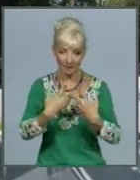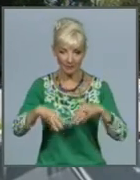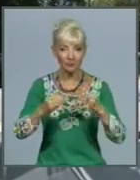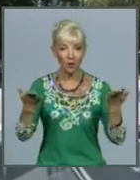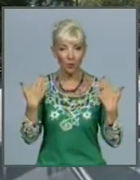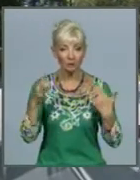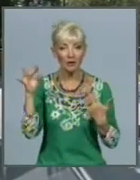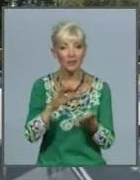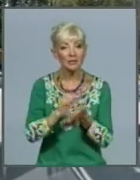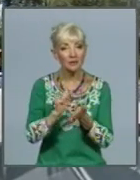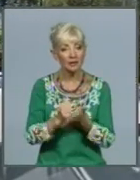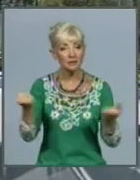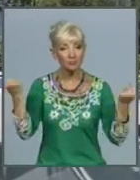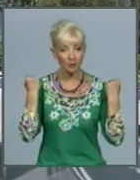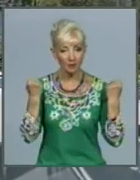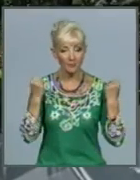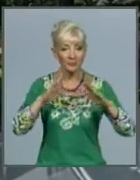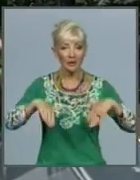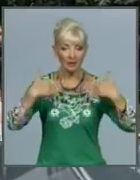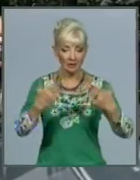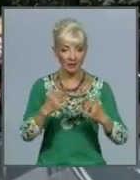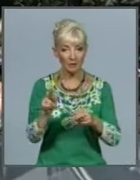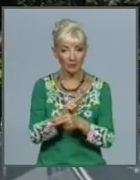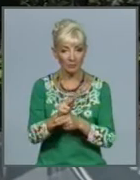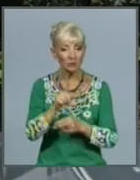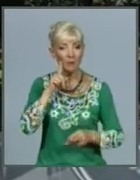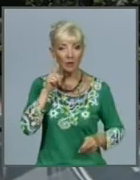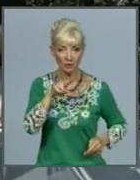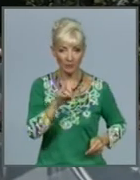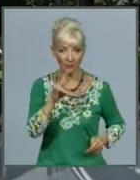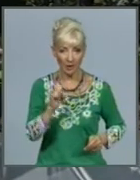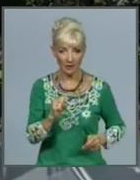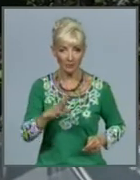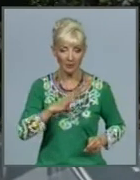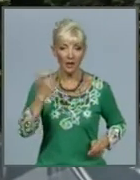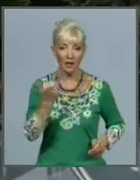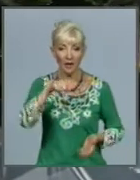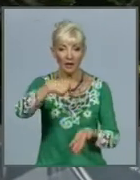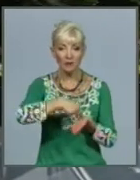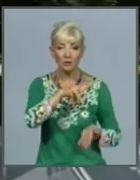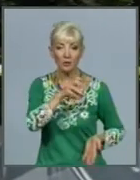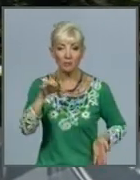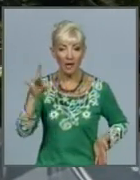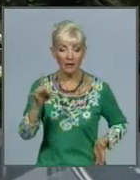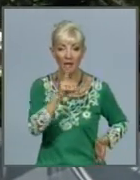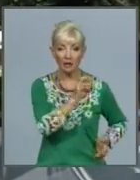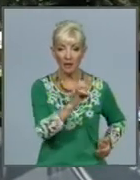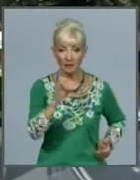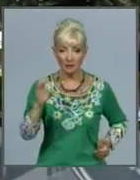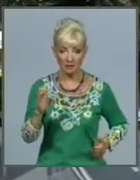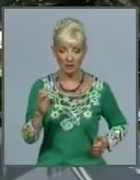спортом. Ініціатором реконструкції молодіжного парку став харківський міський голова Геннадій Кернес. Роботи велися